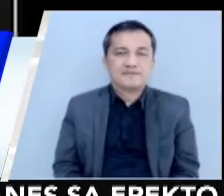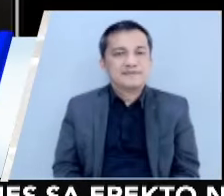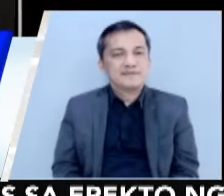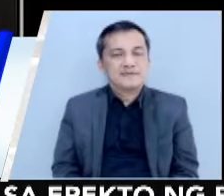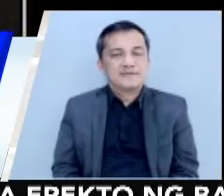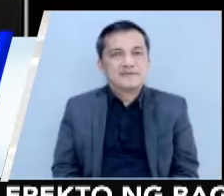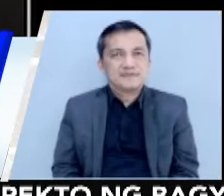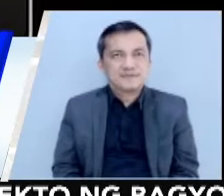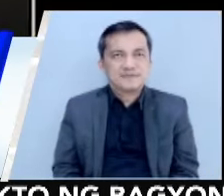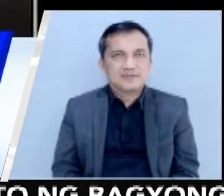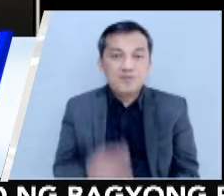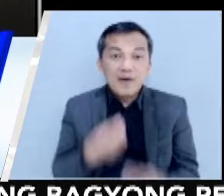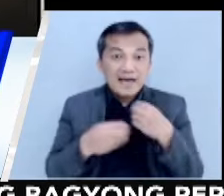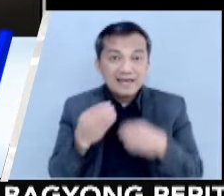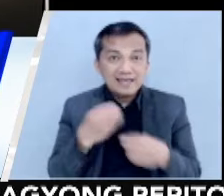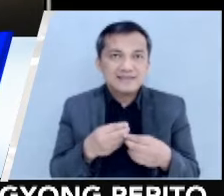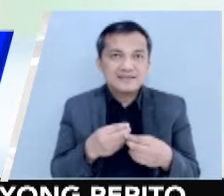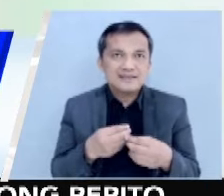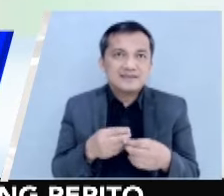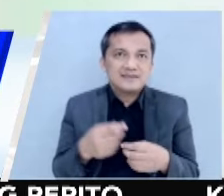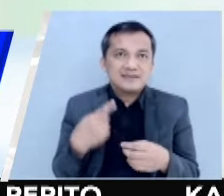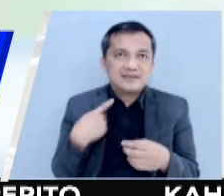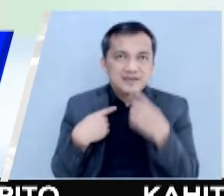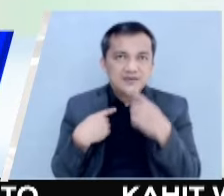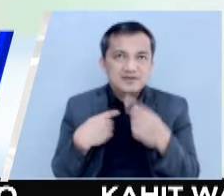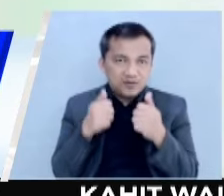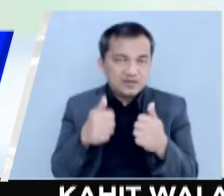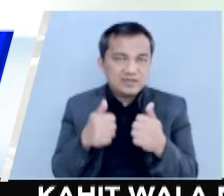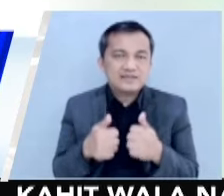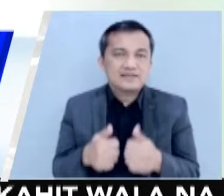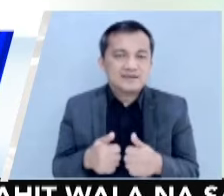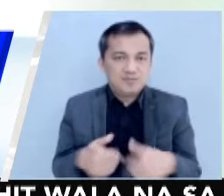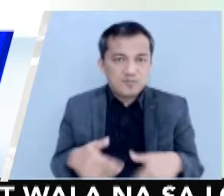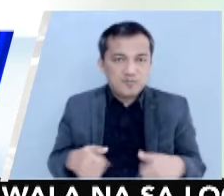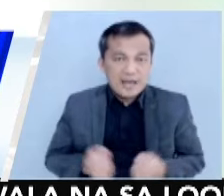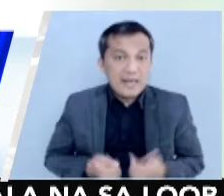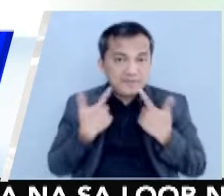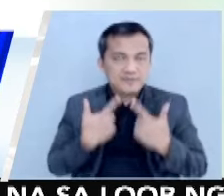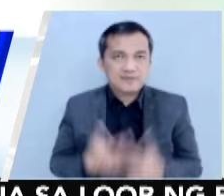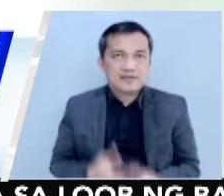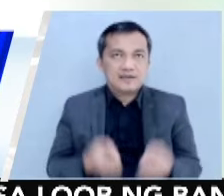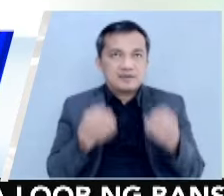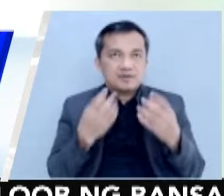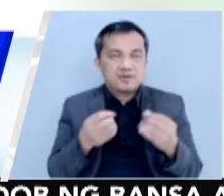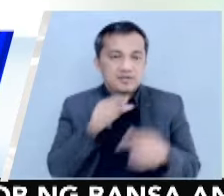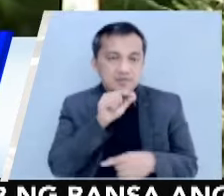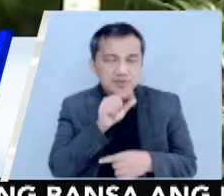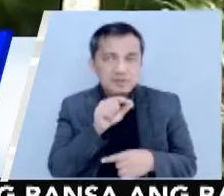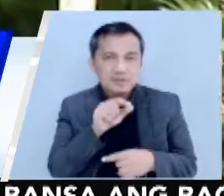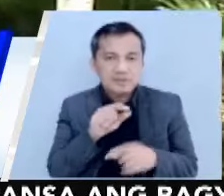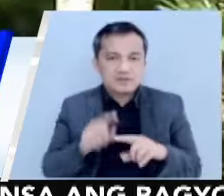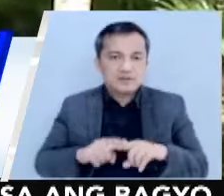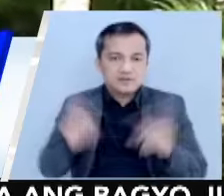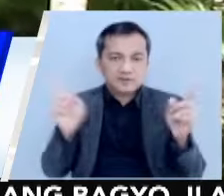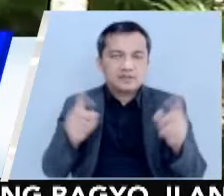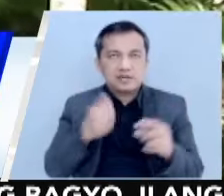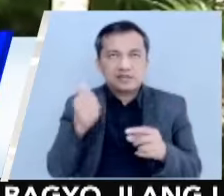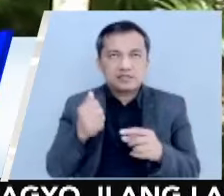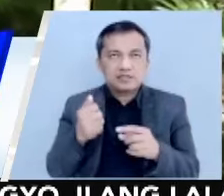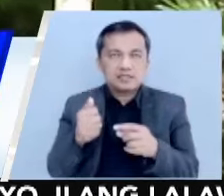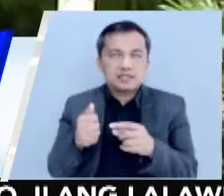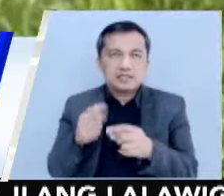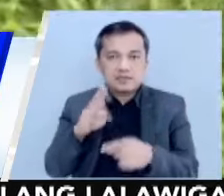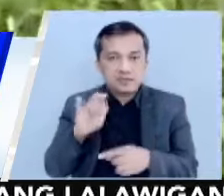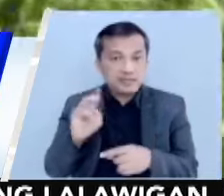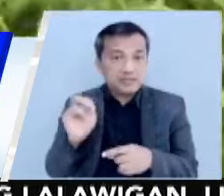Kumakain. Dahan mabuhat na niyang kanyang ulo. Most of our birds here are unlike what they have in other breeding prime breeders because they